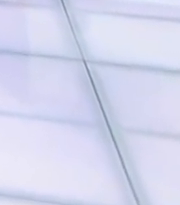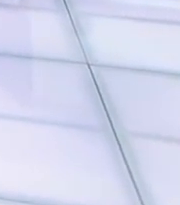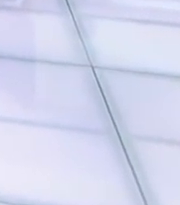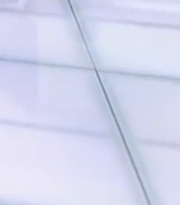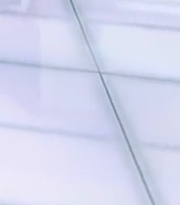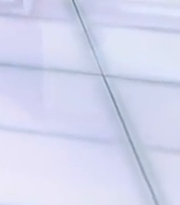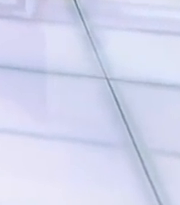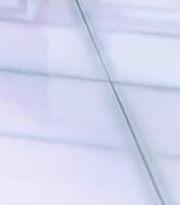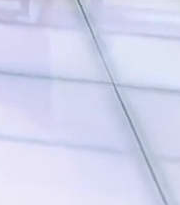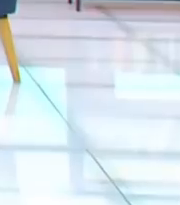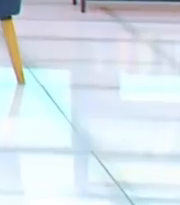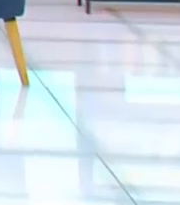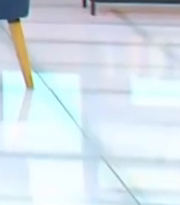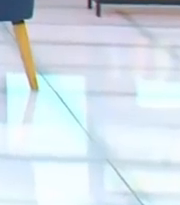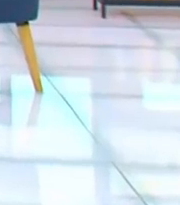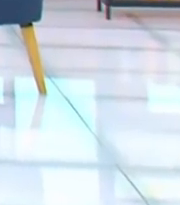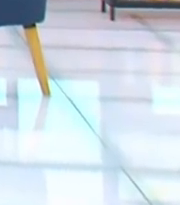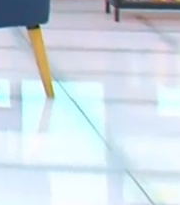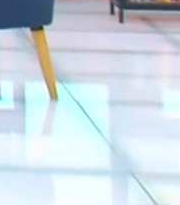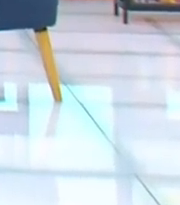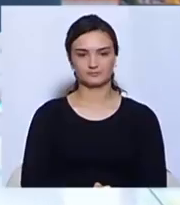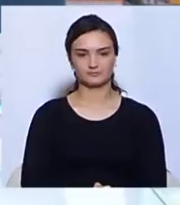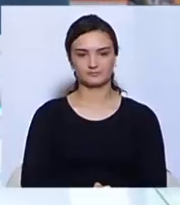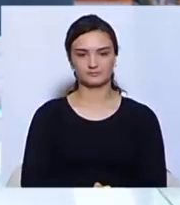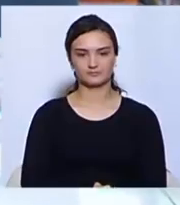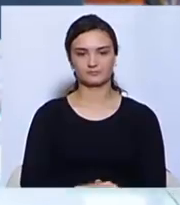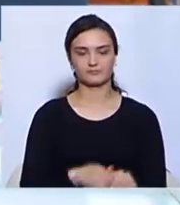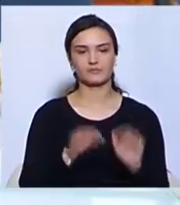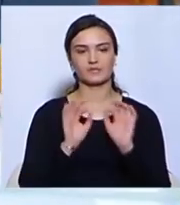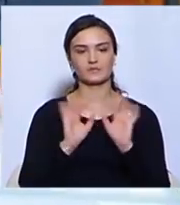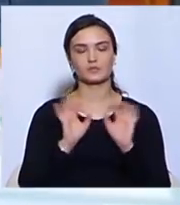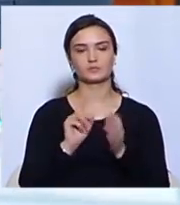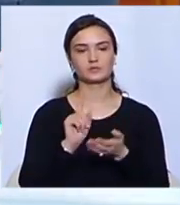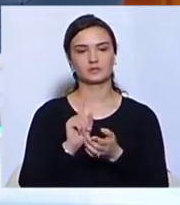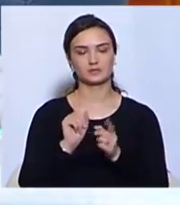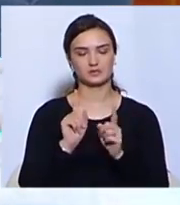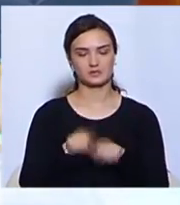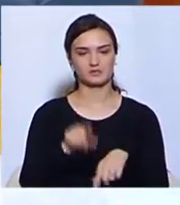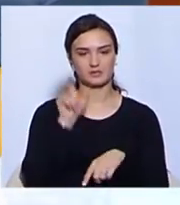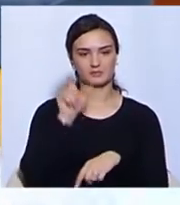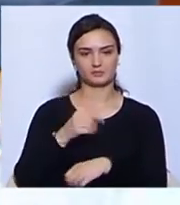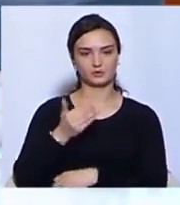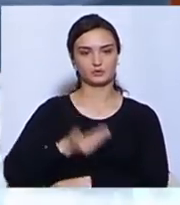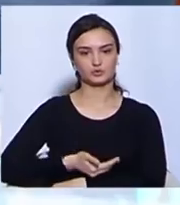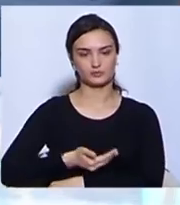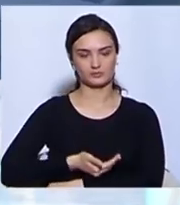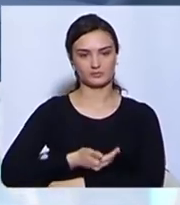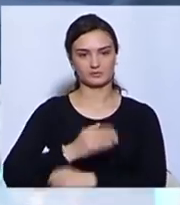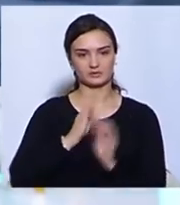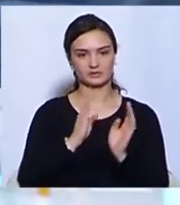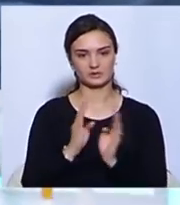სქესის, ასაკის, ჯანმრთელობის, ეთნიკური კუთვნილების მიუხედავად და საუბრობთ ასევე ადამიანის ცხოვრების წესზე, მიუხედავად